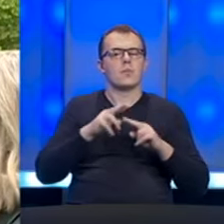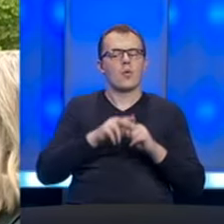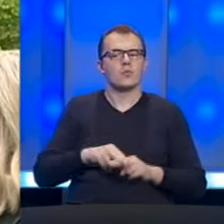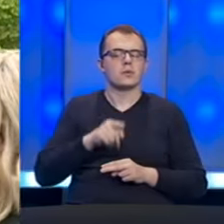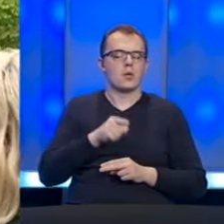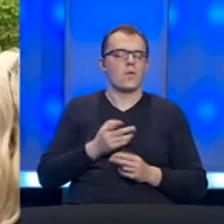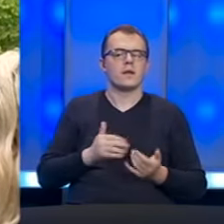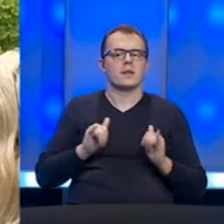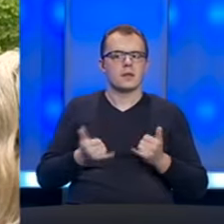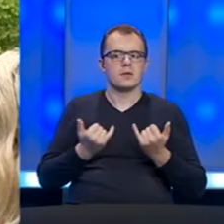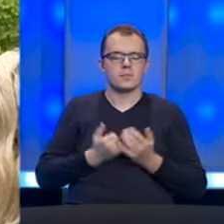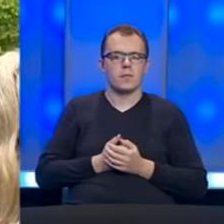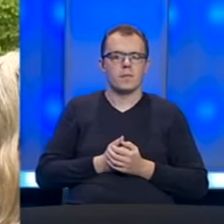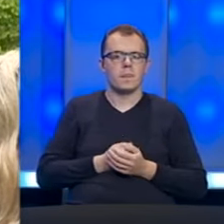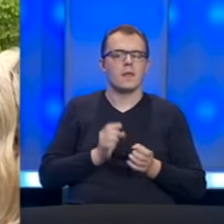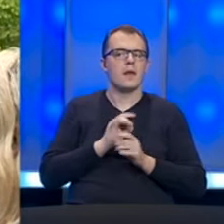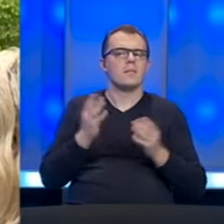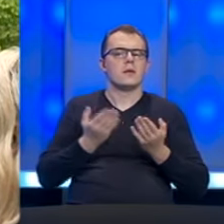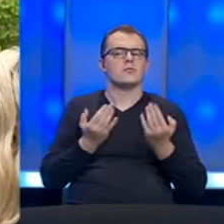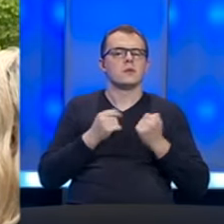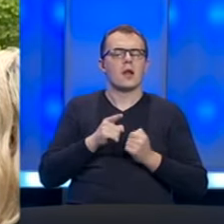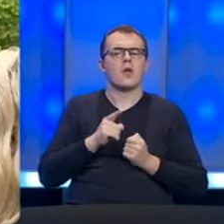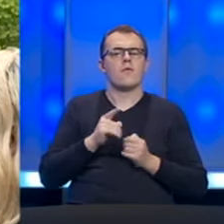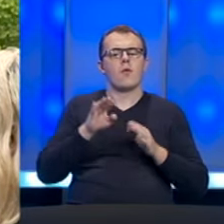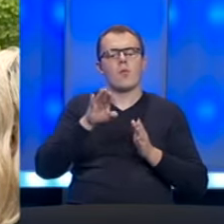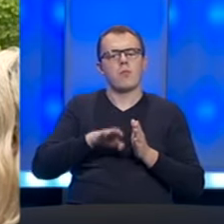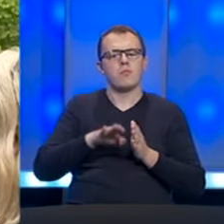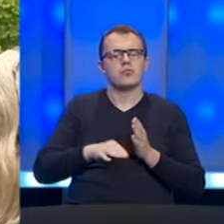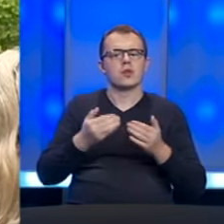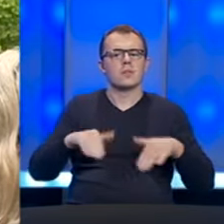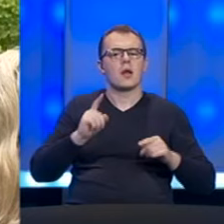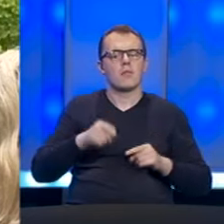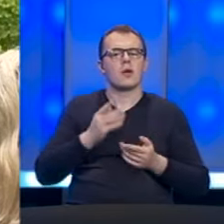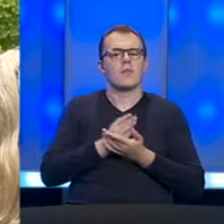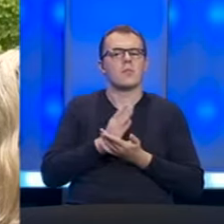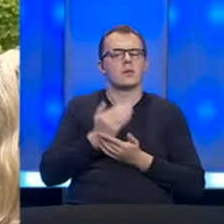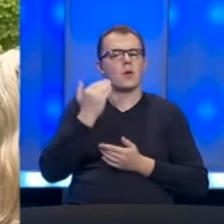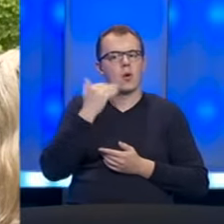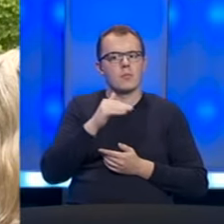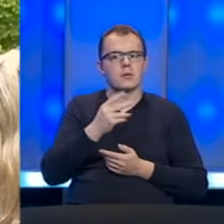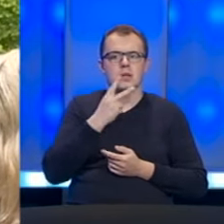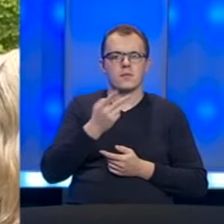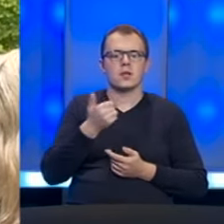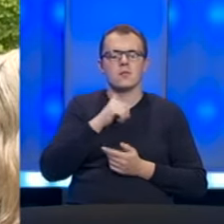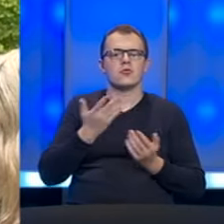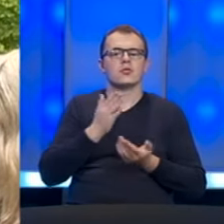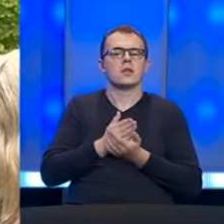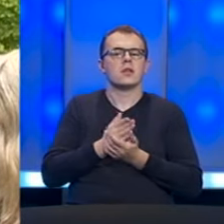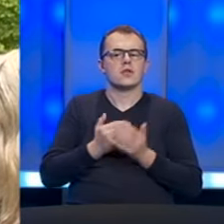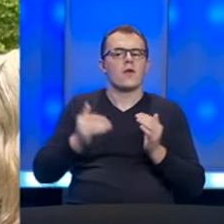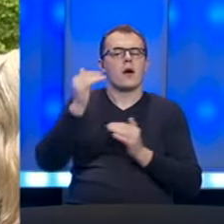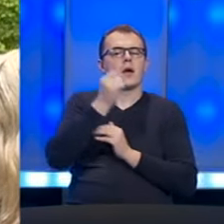tu gdje jesmo. Pa evo, znači, bez obzira na ovo popuštanje mjera moramo biti oprezni. Vidimo šta se dešava, raste